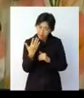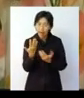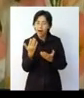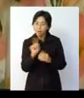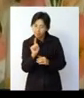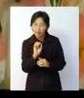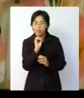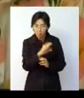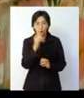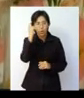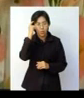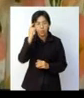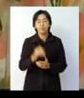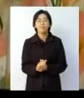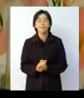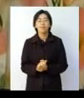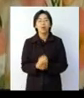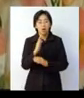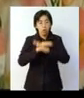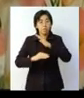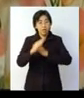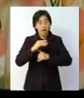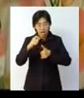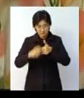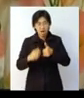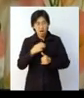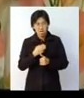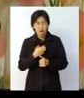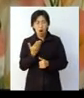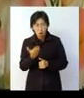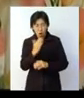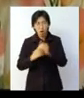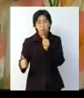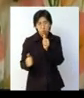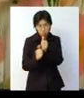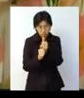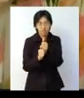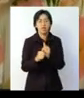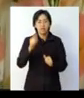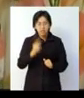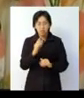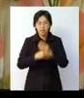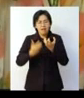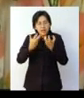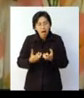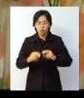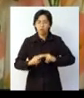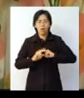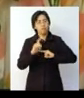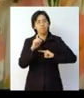าให้มีผู้ดูแลคนพิการได้ซึ่งมันจะต้องเป็นคนพิการที่มีความจำเป็นจริงๆนะ